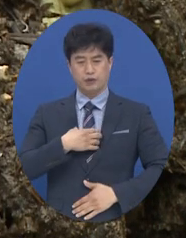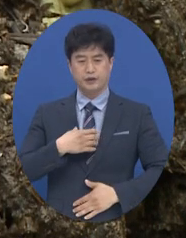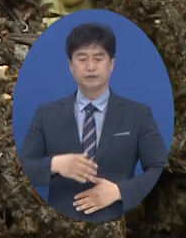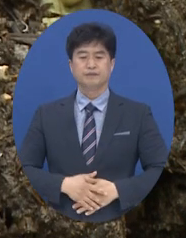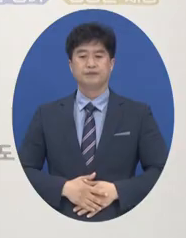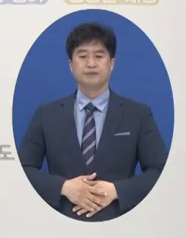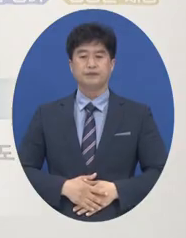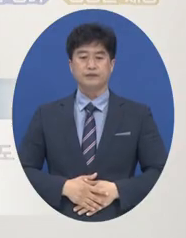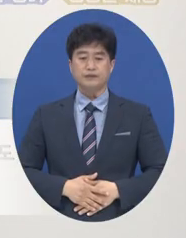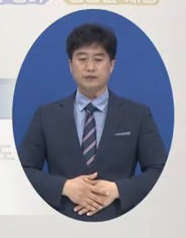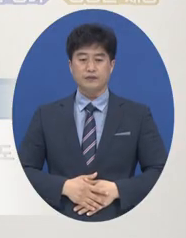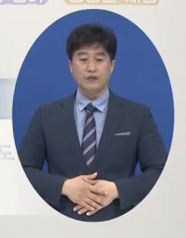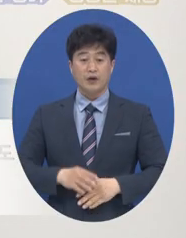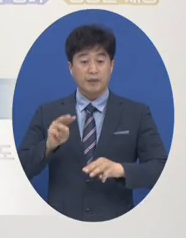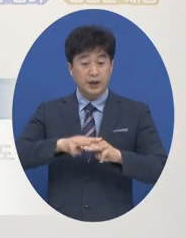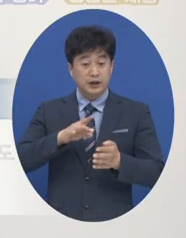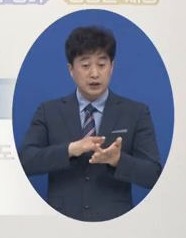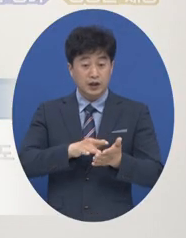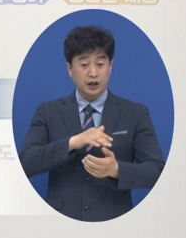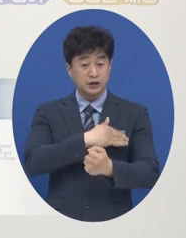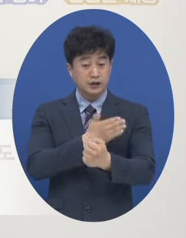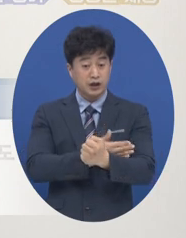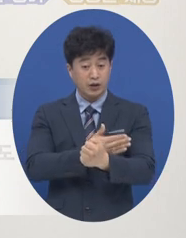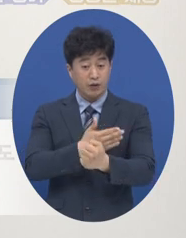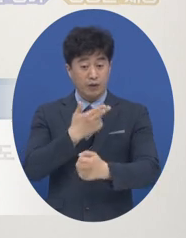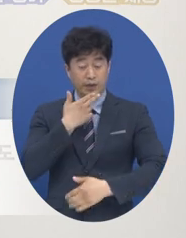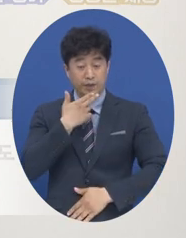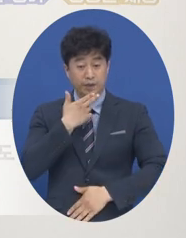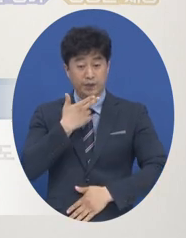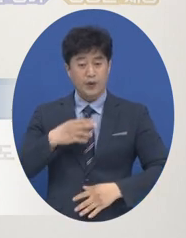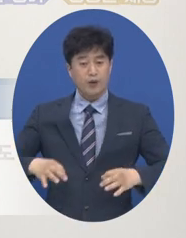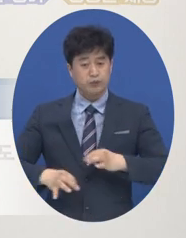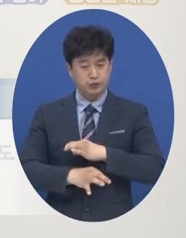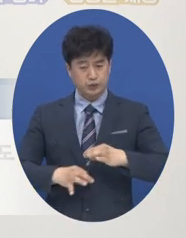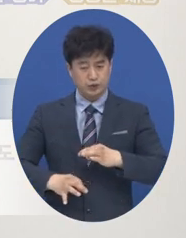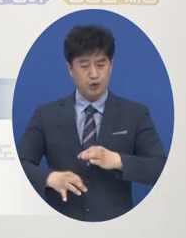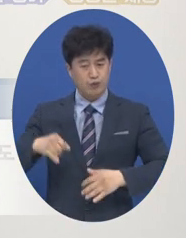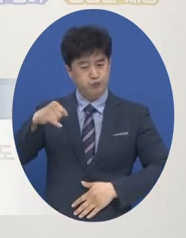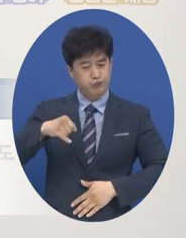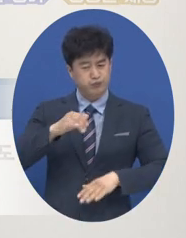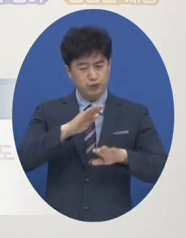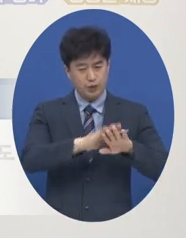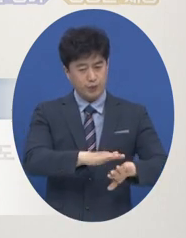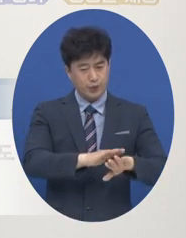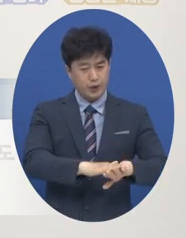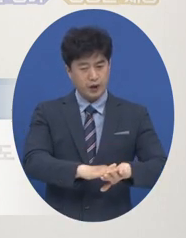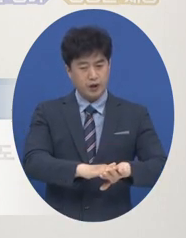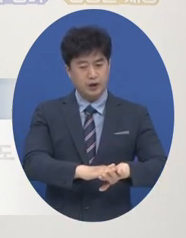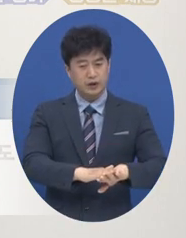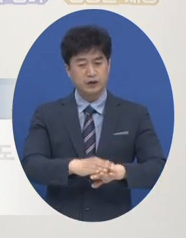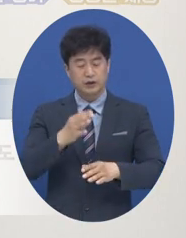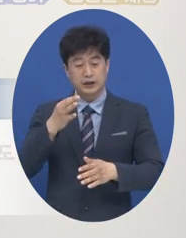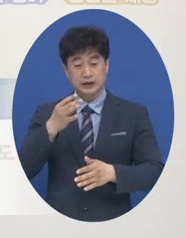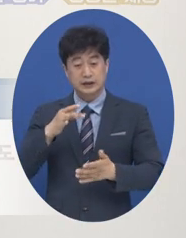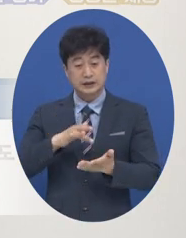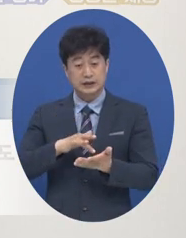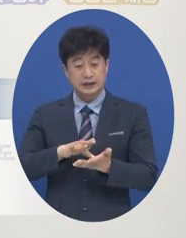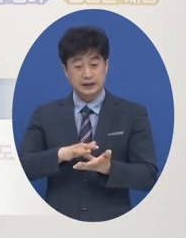위협합니다. 농약을 뭐 자격을 갖추지 않고 그다음에 부정불량 보관하다가